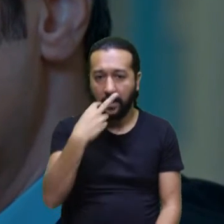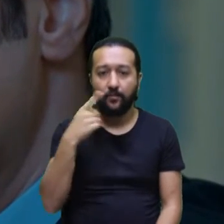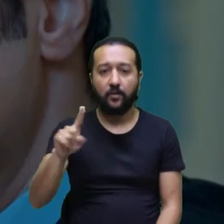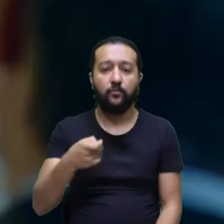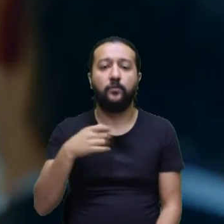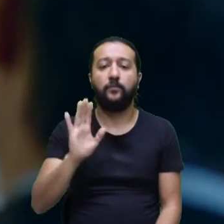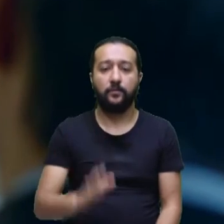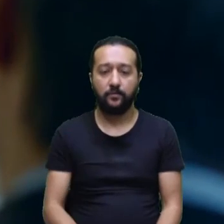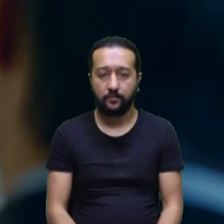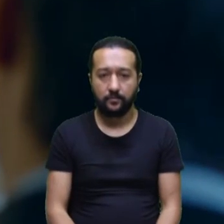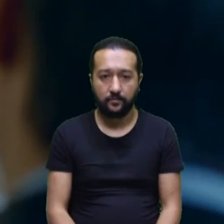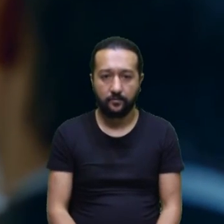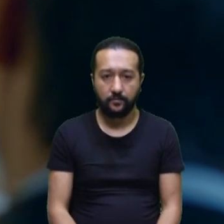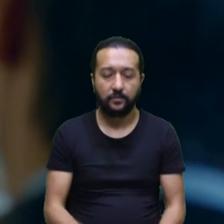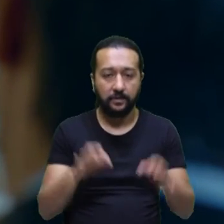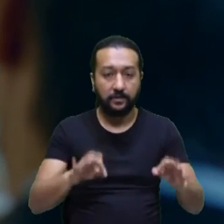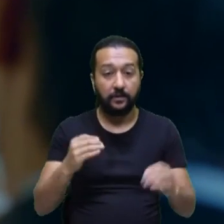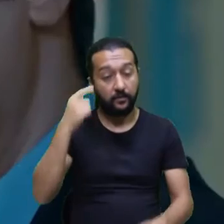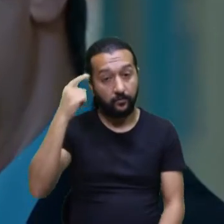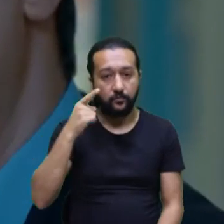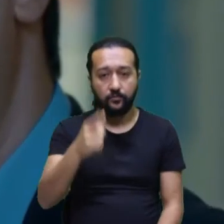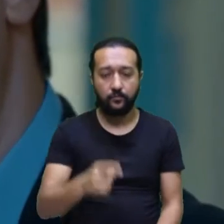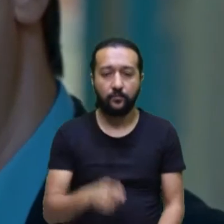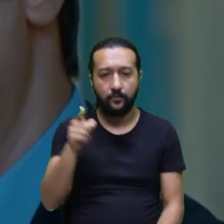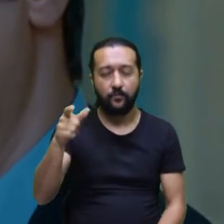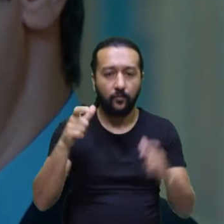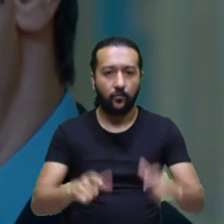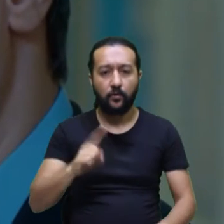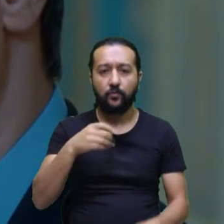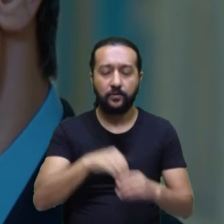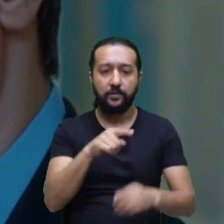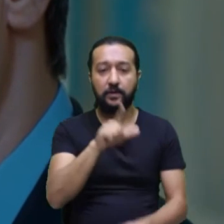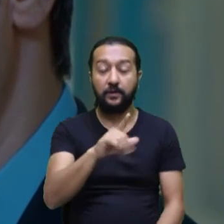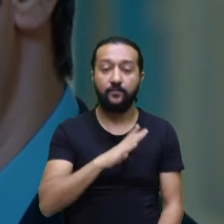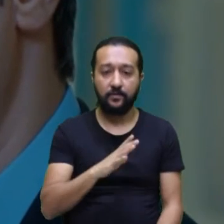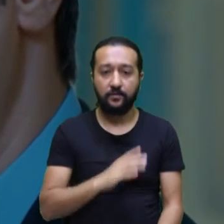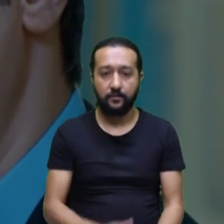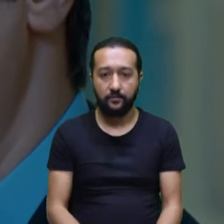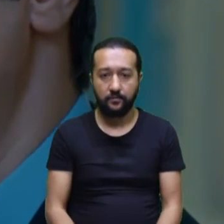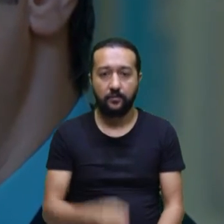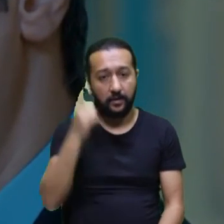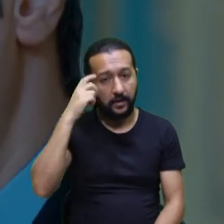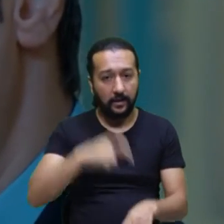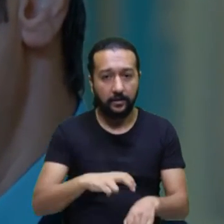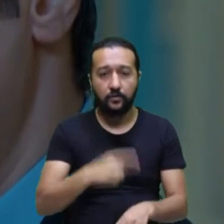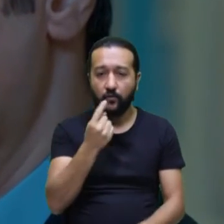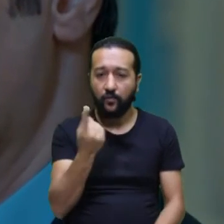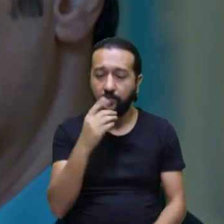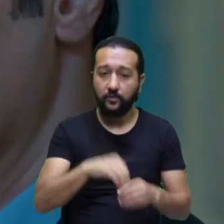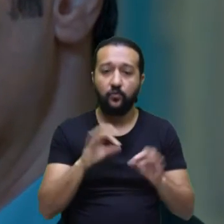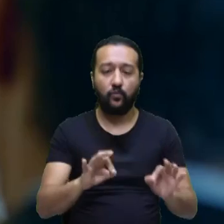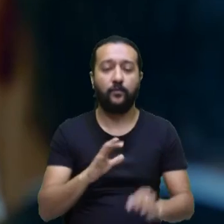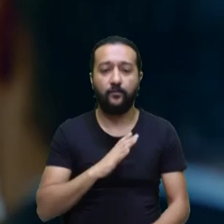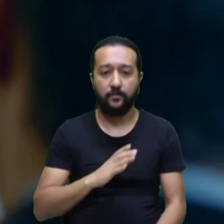Ağlamakla bulunmaz. Şimdi iyi düşün. Onları bulmak için sana ihtiyacımız var. Hatırlayacağın en küçük şey bile